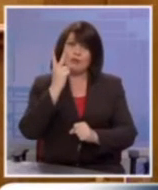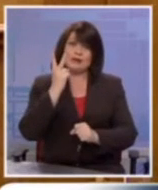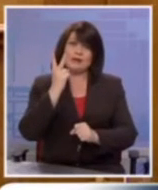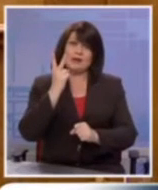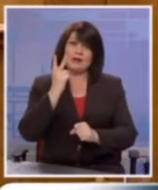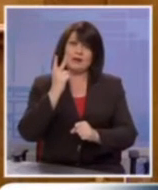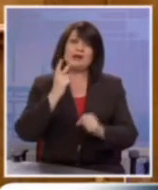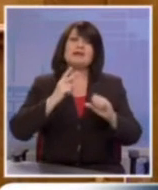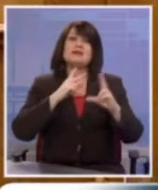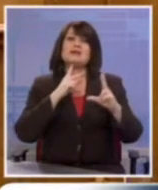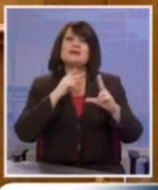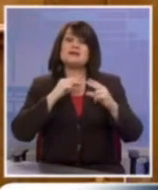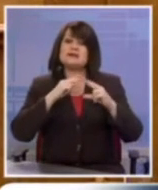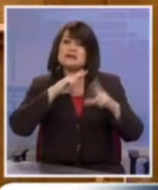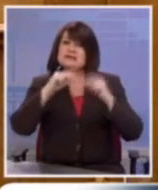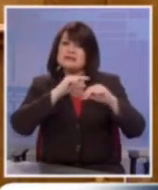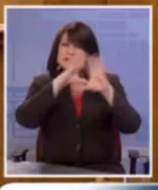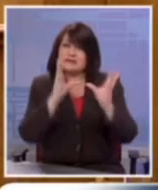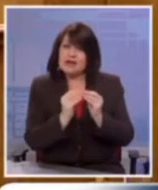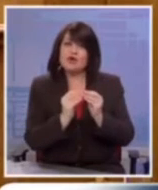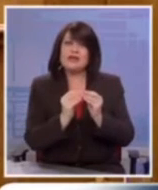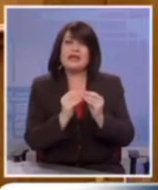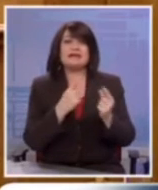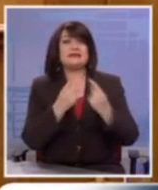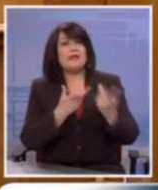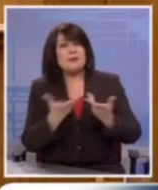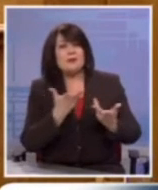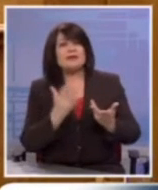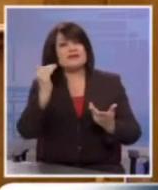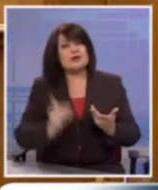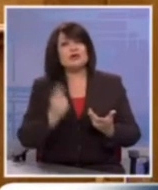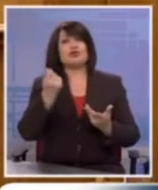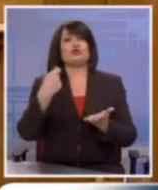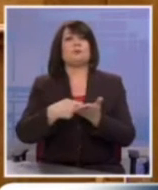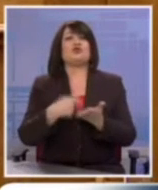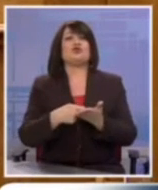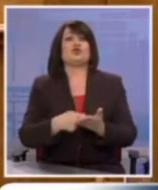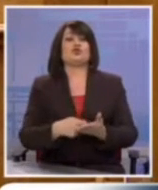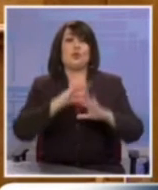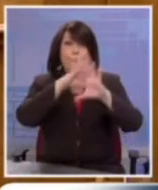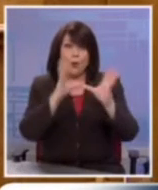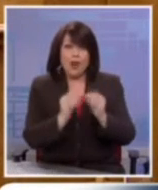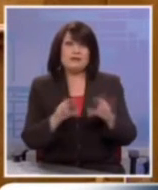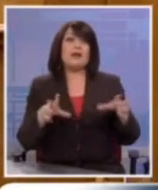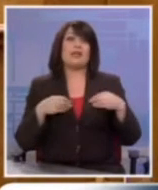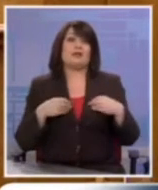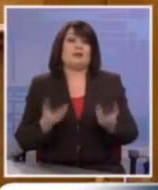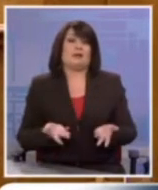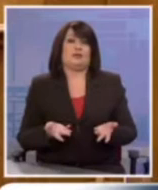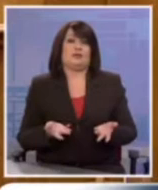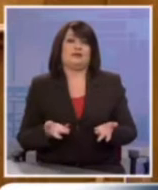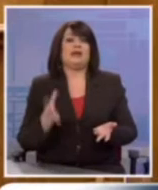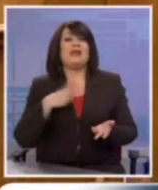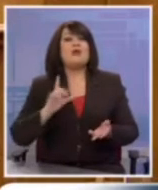με τις συλλογικές διαπραγματεύσεις, χωρίς το κατώτατο μισθό. Το δέχεστε? Εμείς είναι σαφές ότι τις μεταρρυθμίσεις τις θέλουμε υπέρ